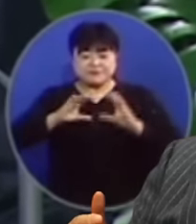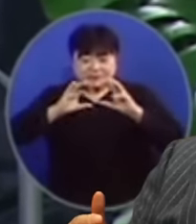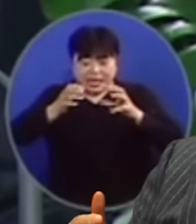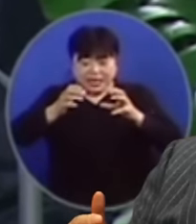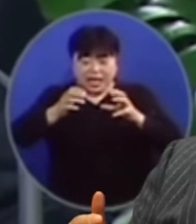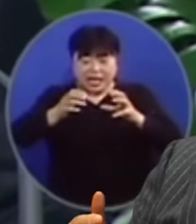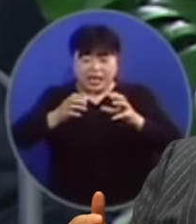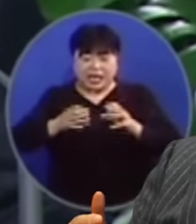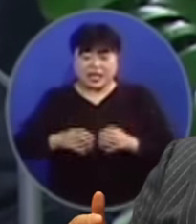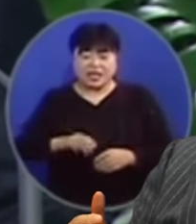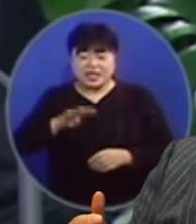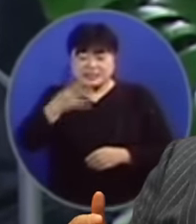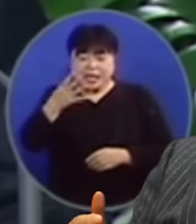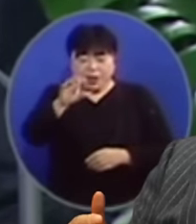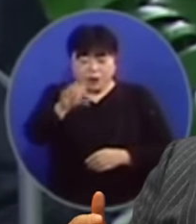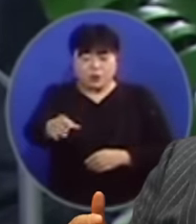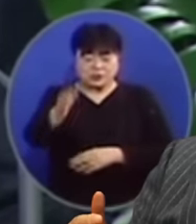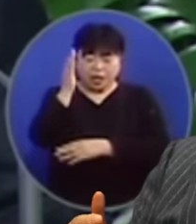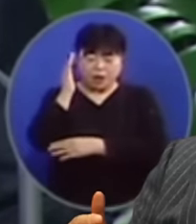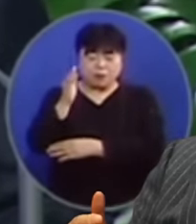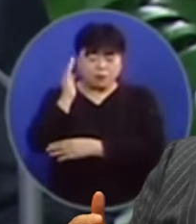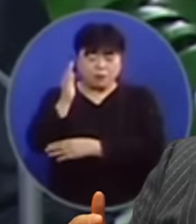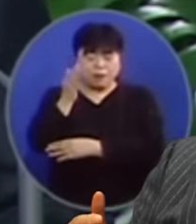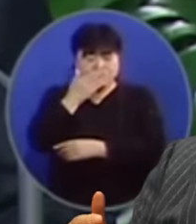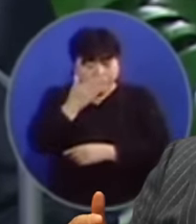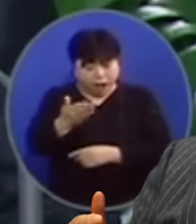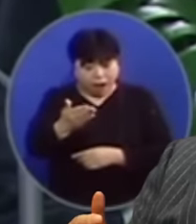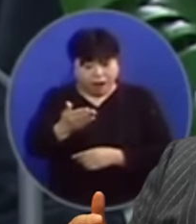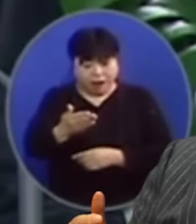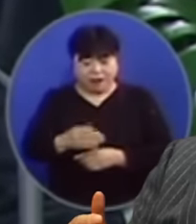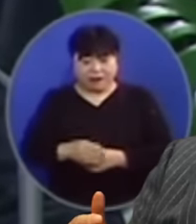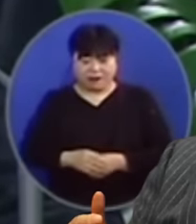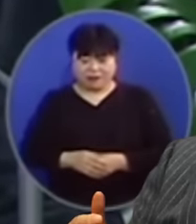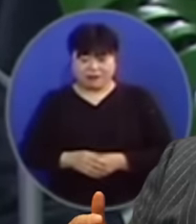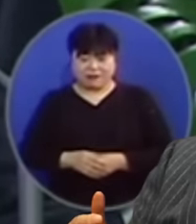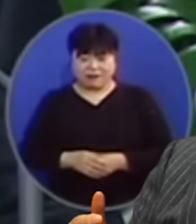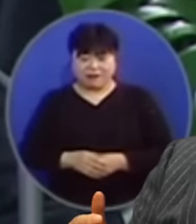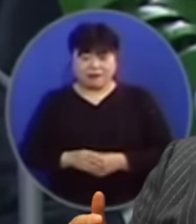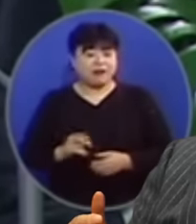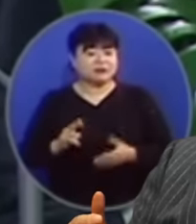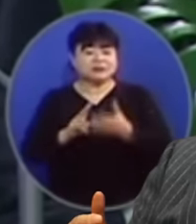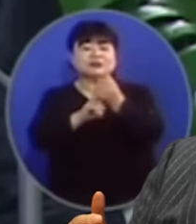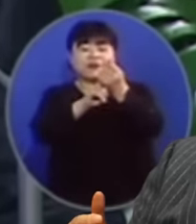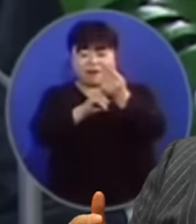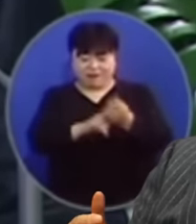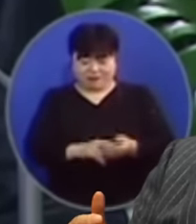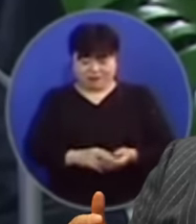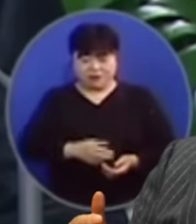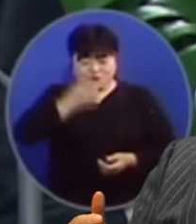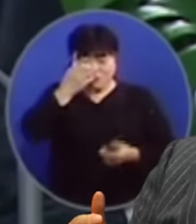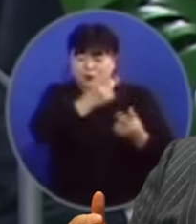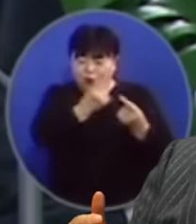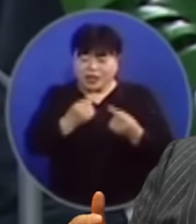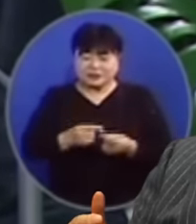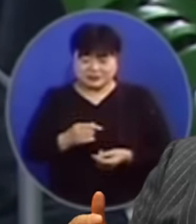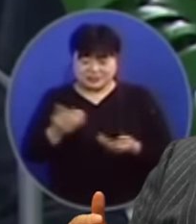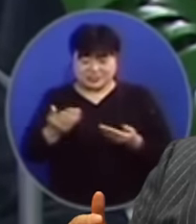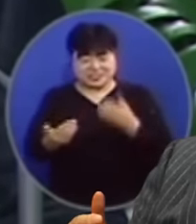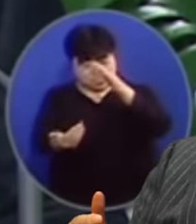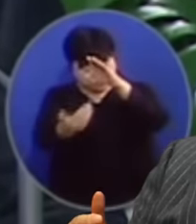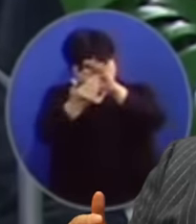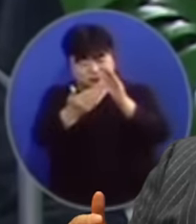400여 도시에 가서 복음을 전가하는 일을 했을까 상상이 안 가요. 꿈 같은 일이 이루어진